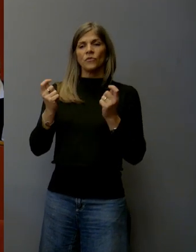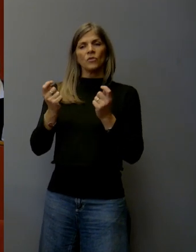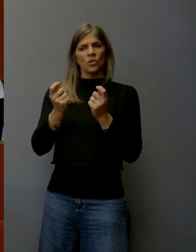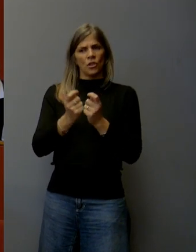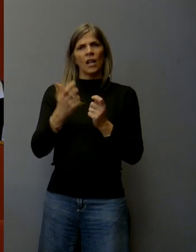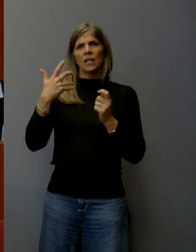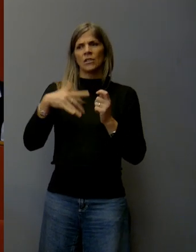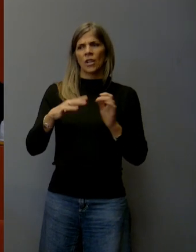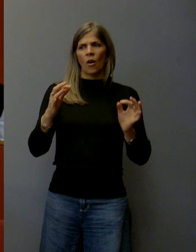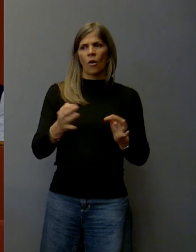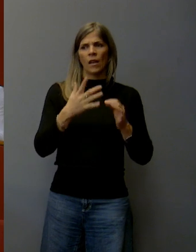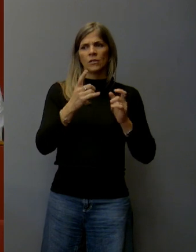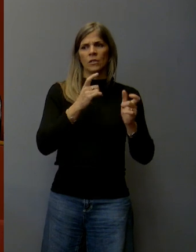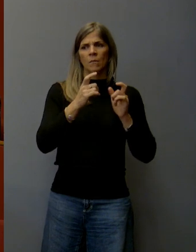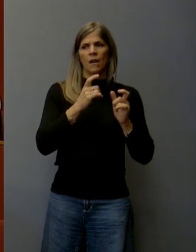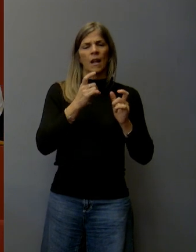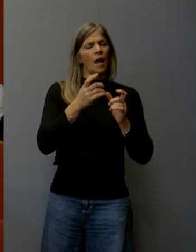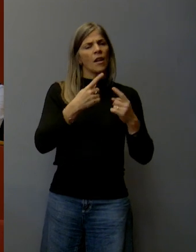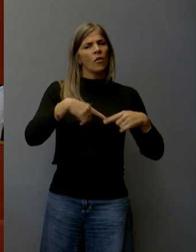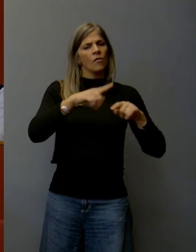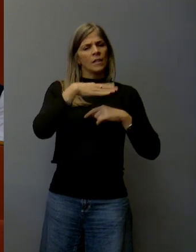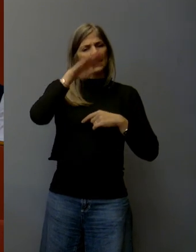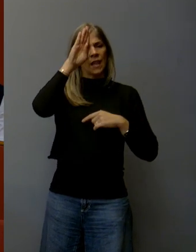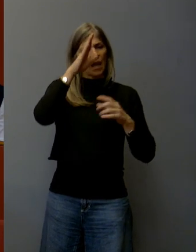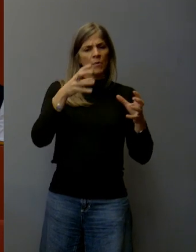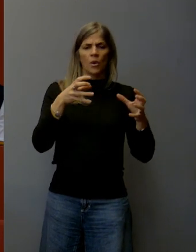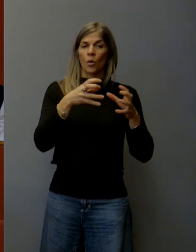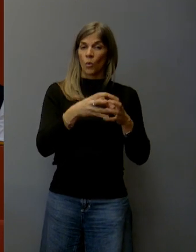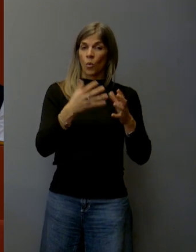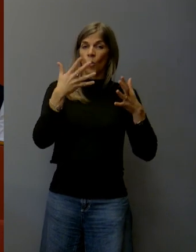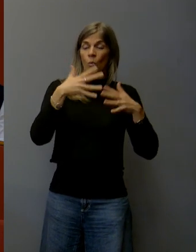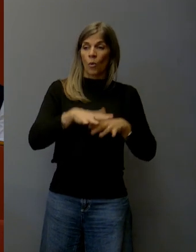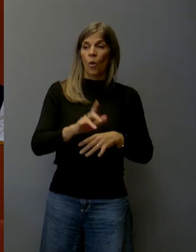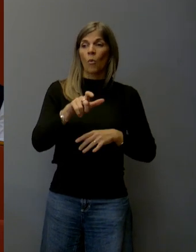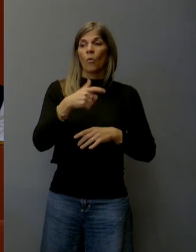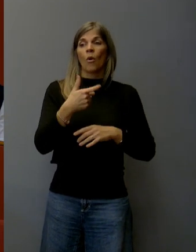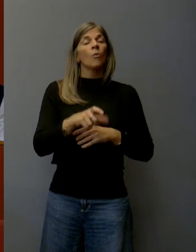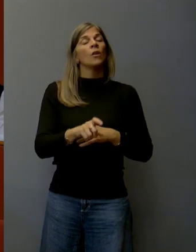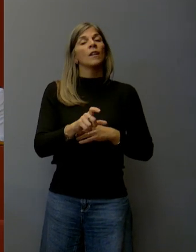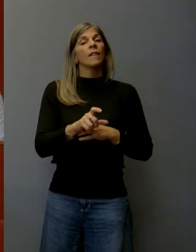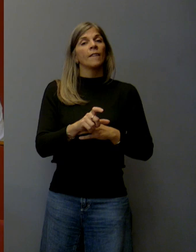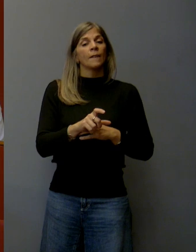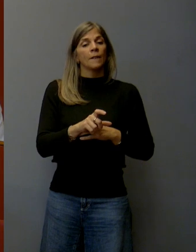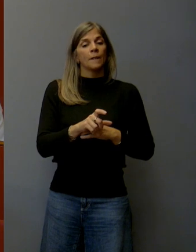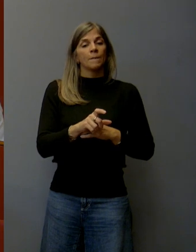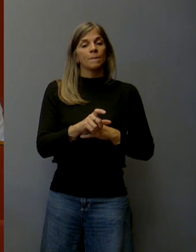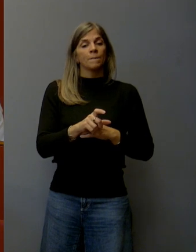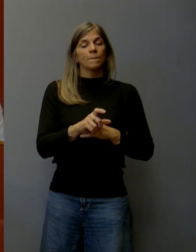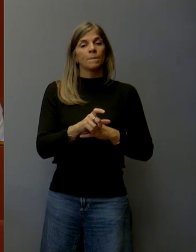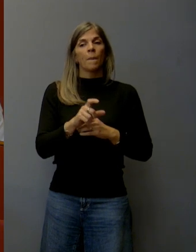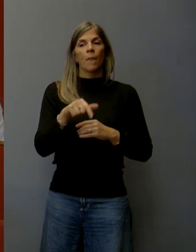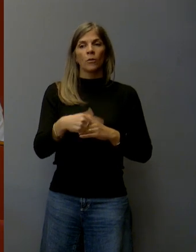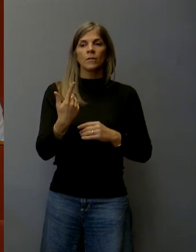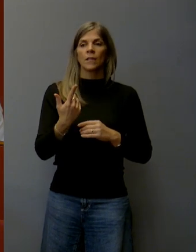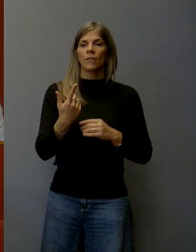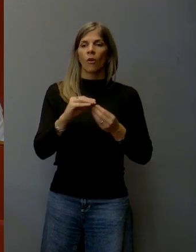conferenze capigruppen gruppo Perché Perché le modalità con cui si arriva all'esaminare il